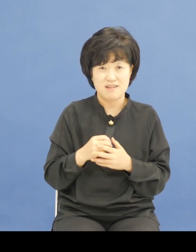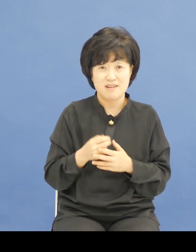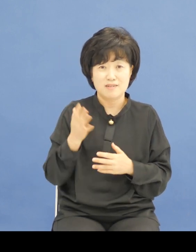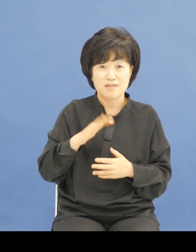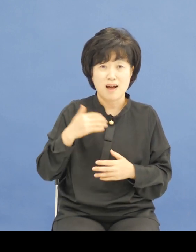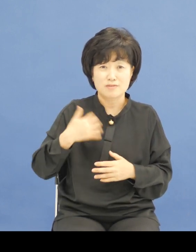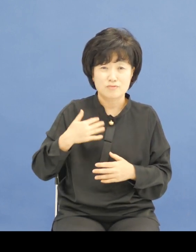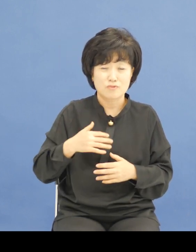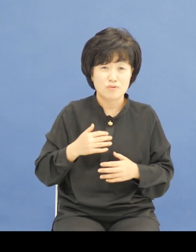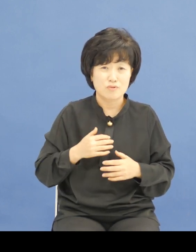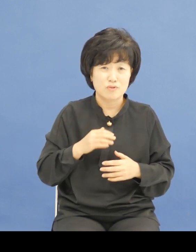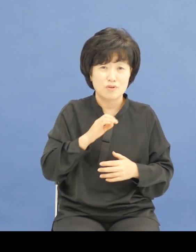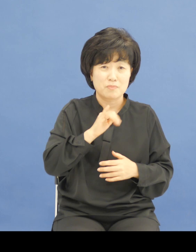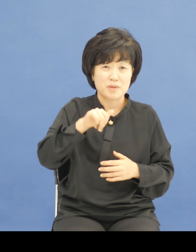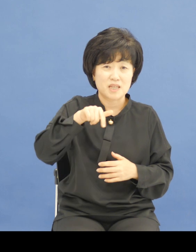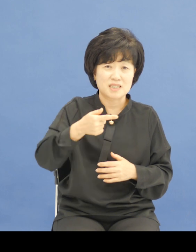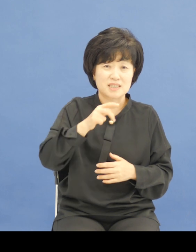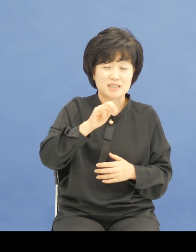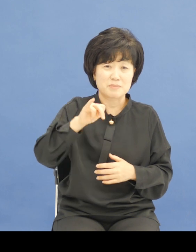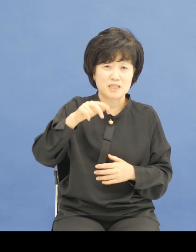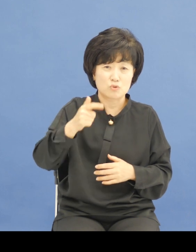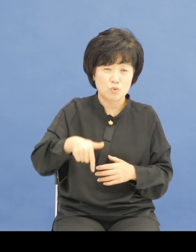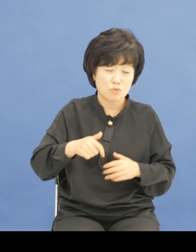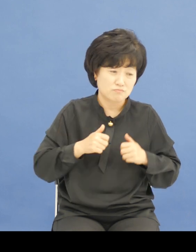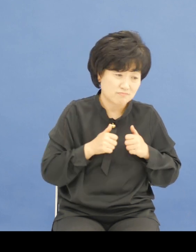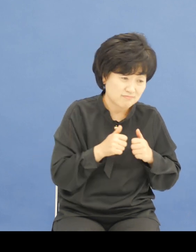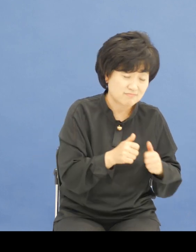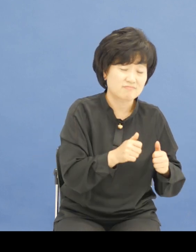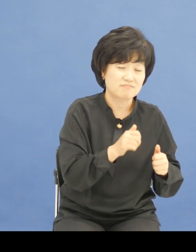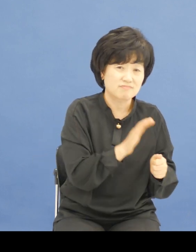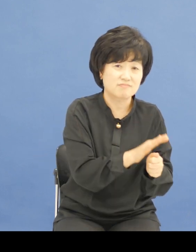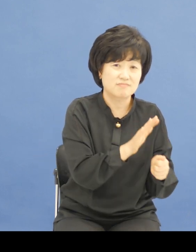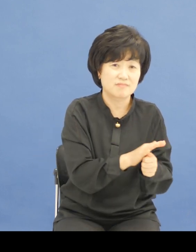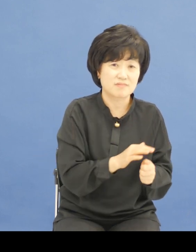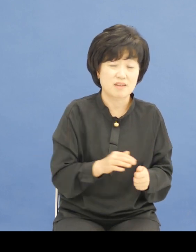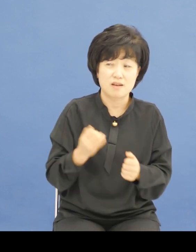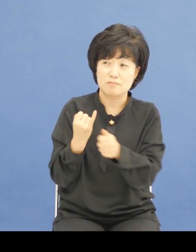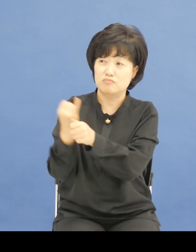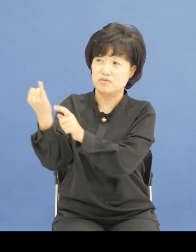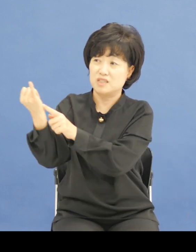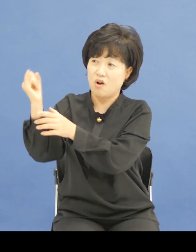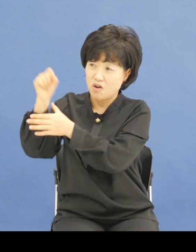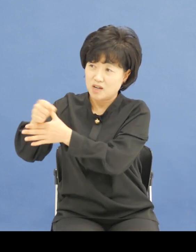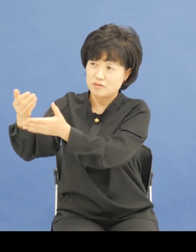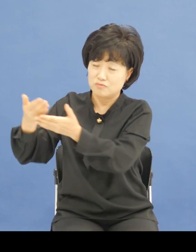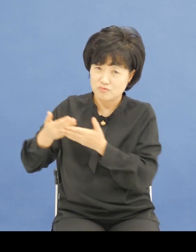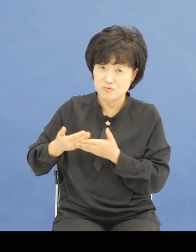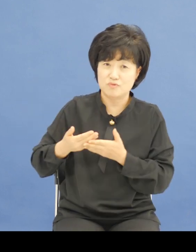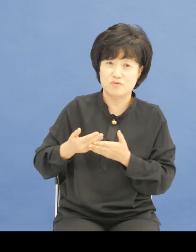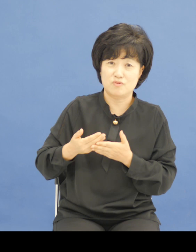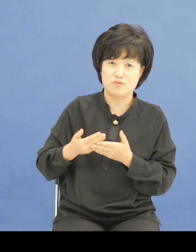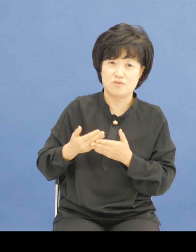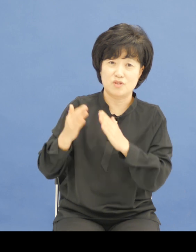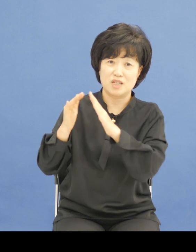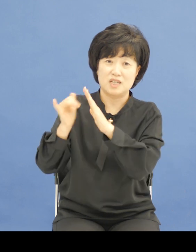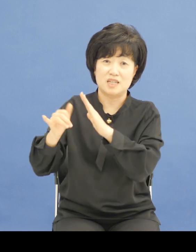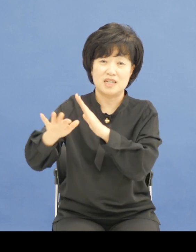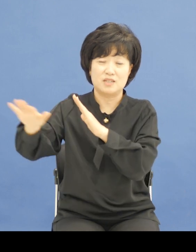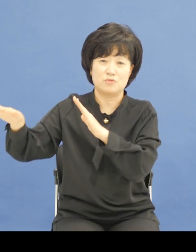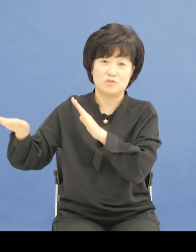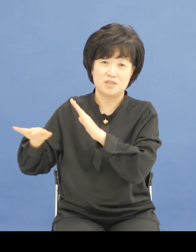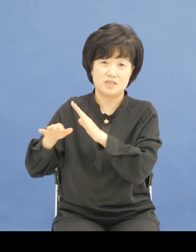계시잖아요. 보내주는 것만 해도 감사하죠. 집사람이 저를 거기로 보내주고 이제 우리 가족들이